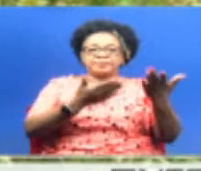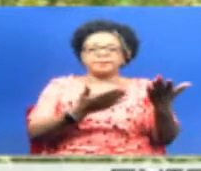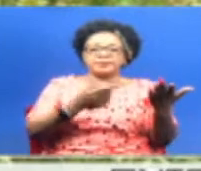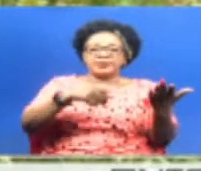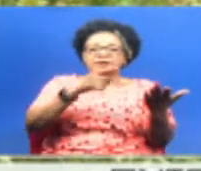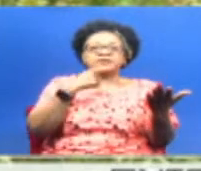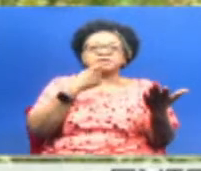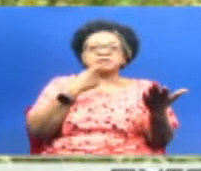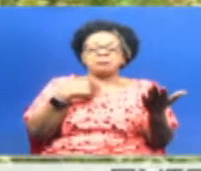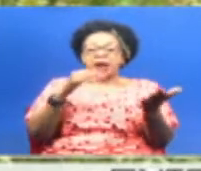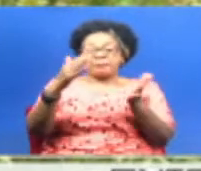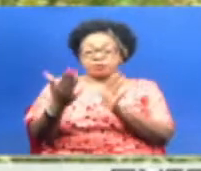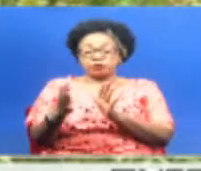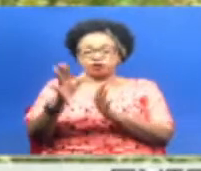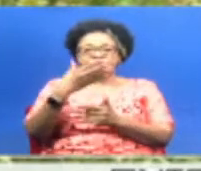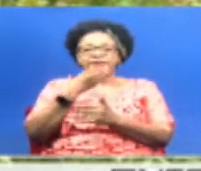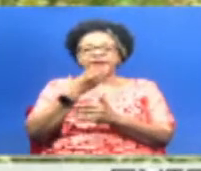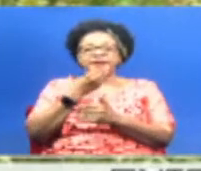approach babako